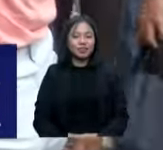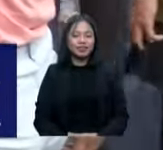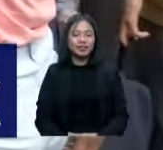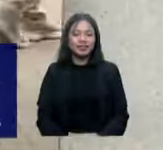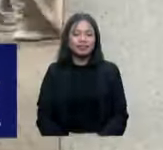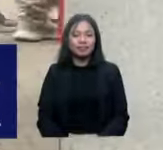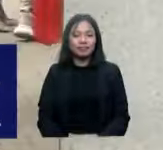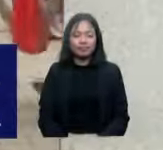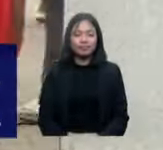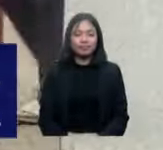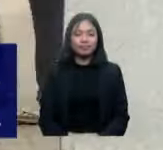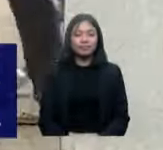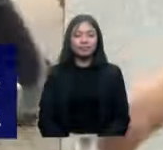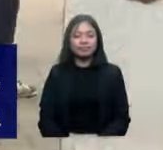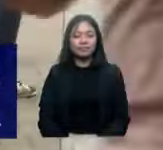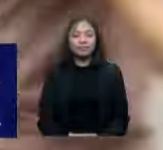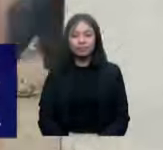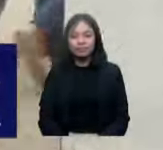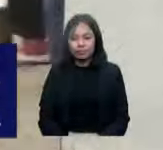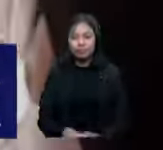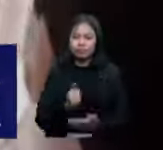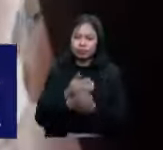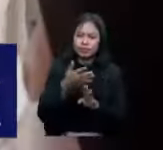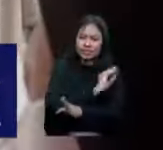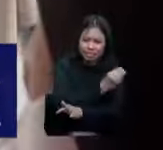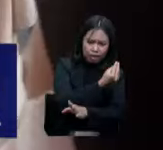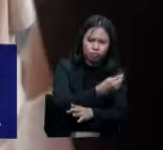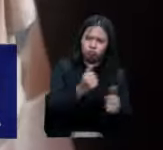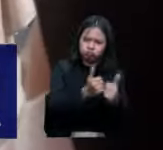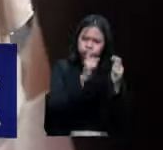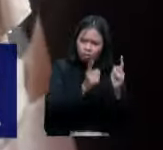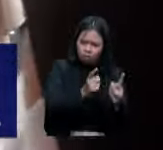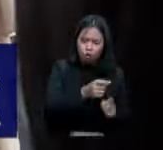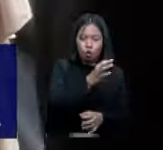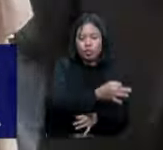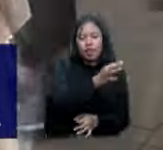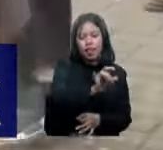Sukses dengan penyelenggaraan di Jakarta, acara ini akan dilanjutkan di beberapa kota besar lainnya